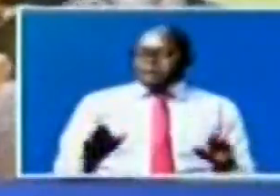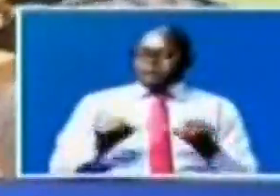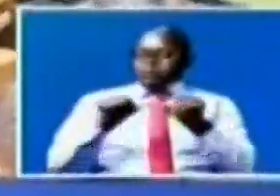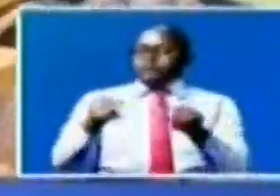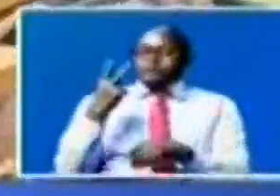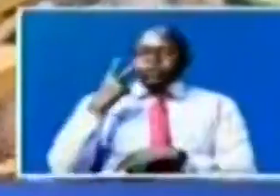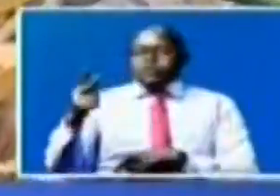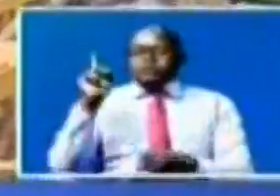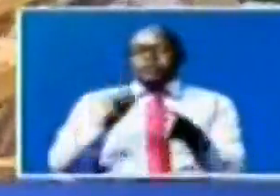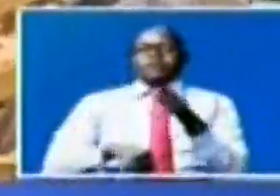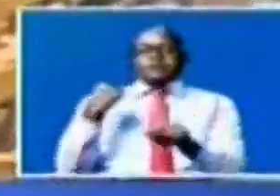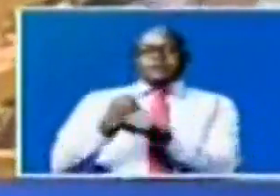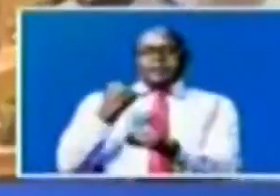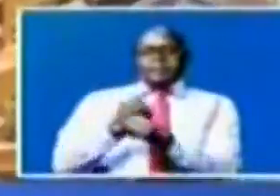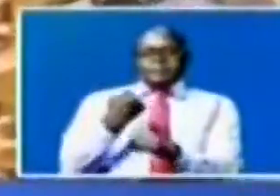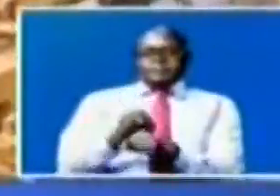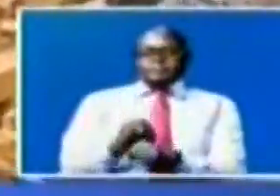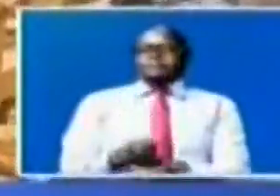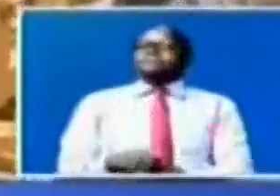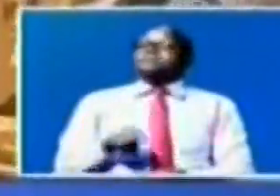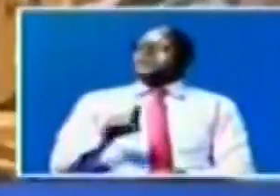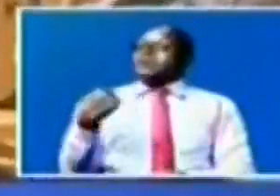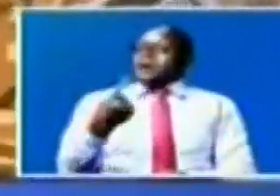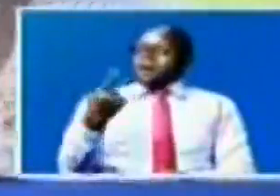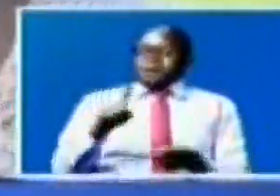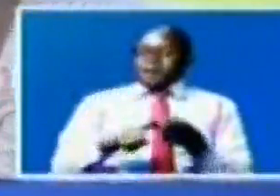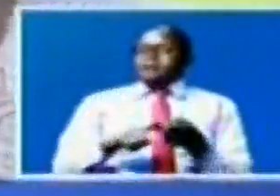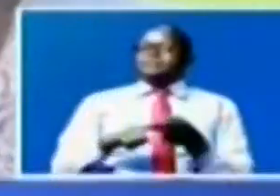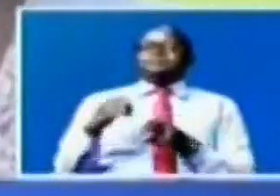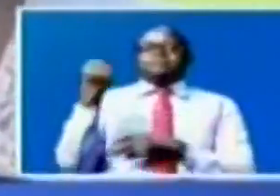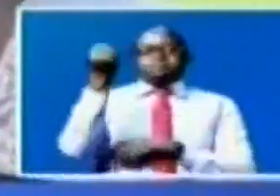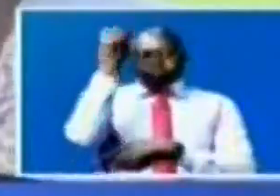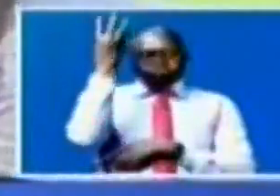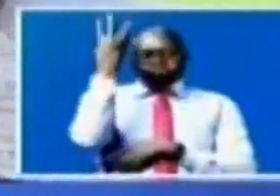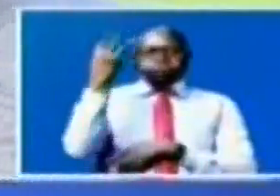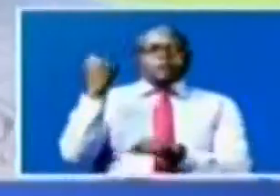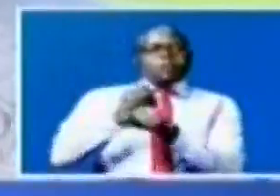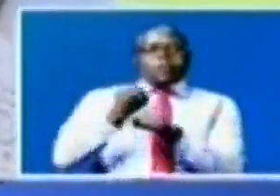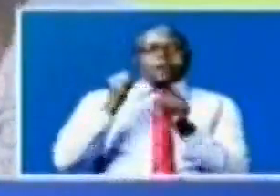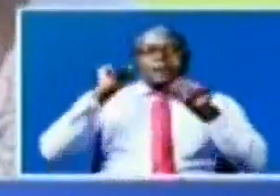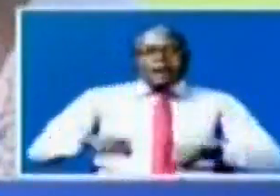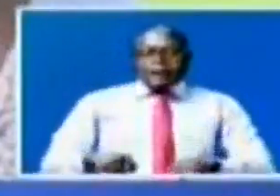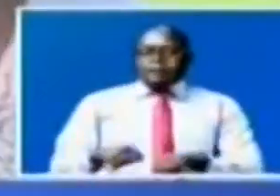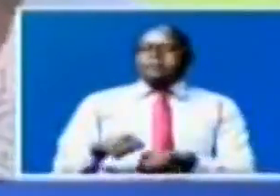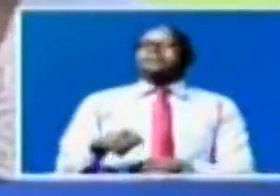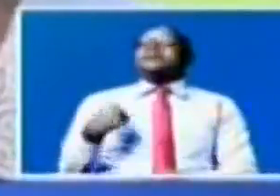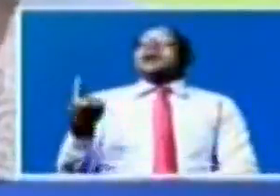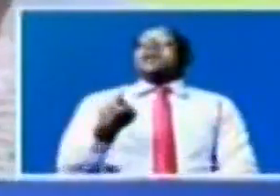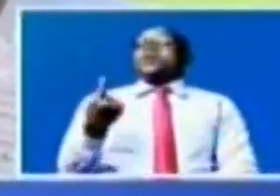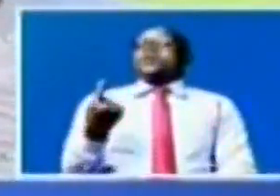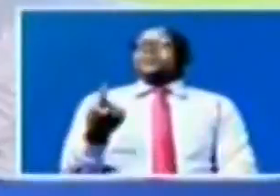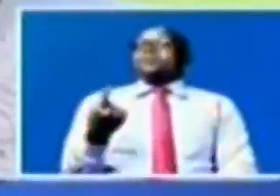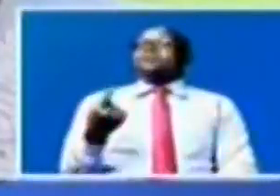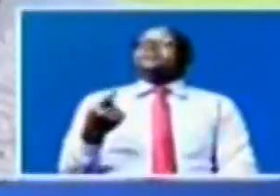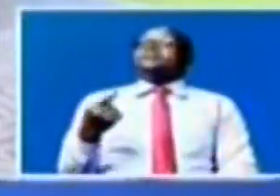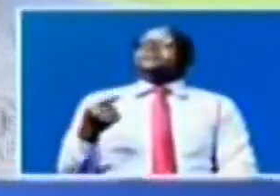akitazama kazi inavyoendelea. Wewe peke yako na hiyo tinga mnaweza kufanya kazi kwa shamba. Unaweka